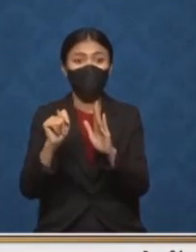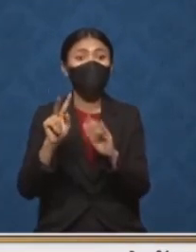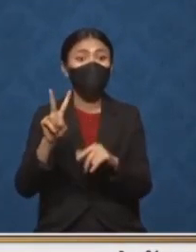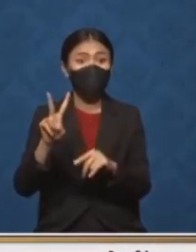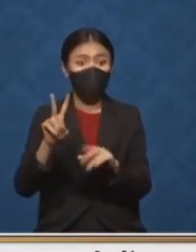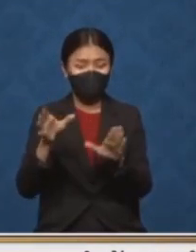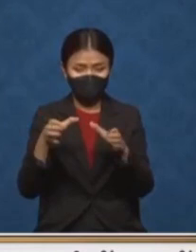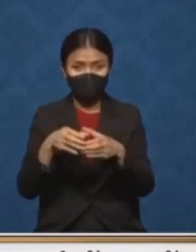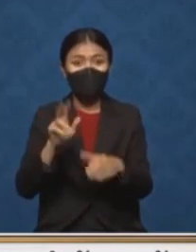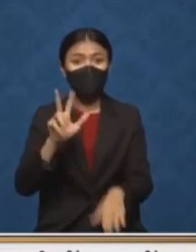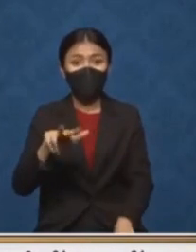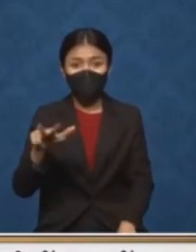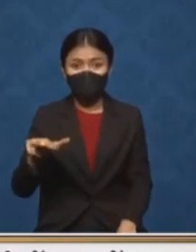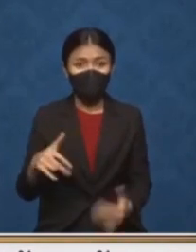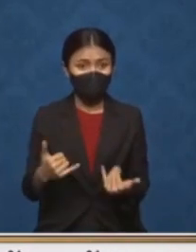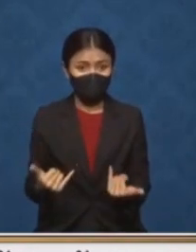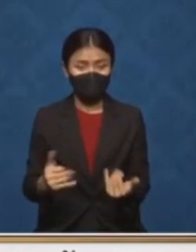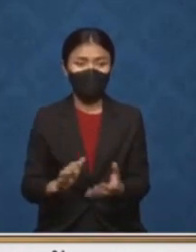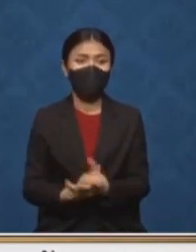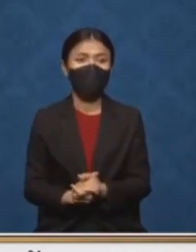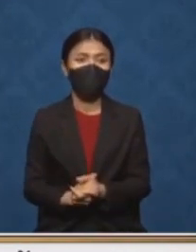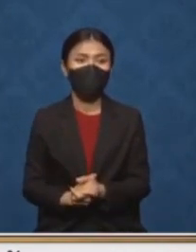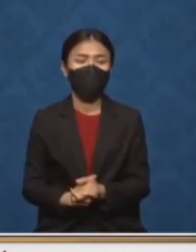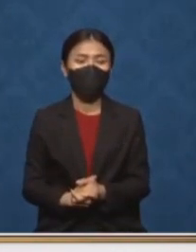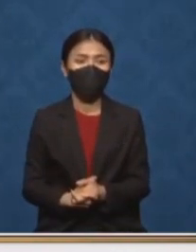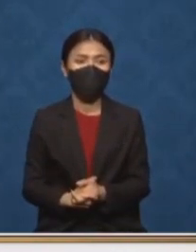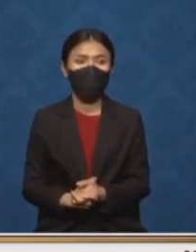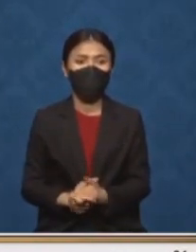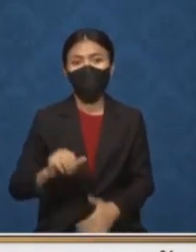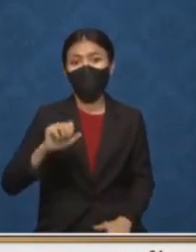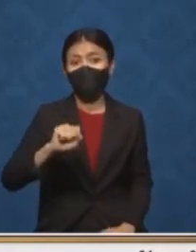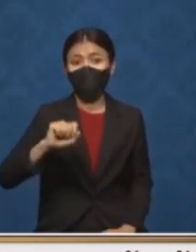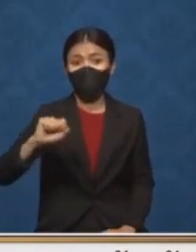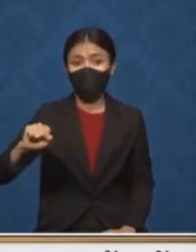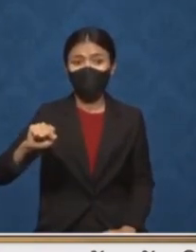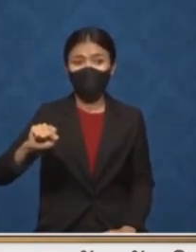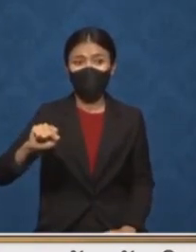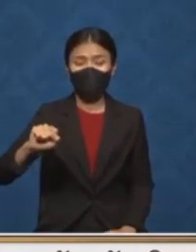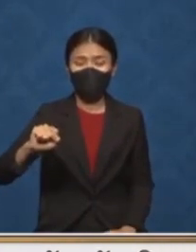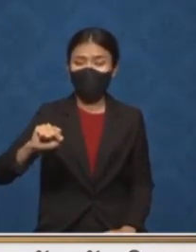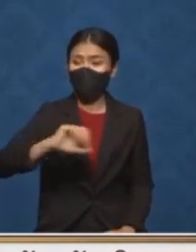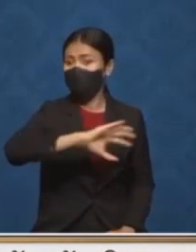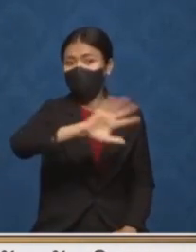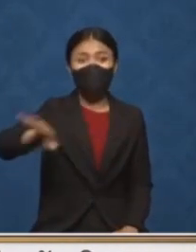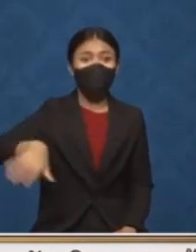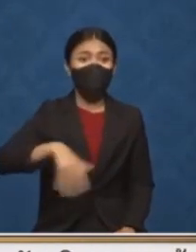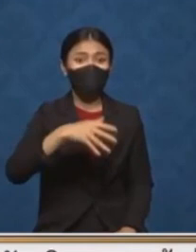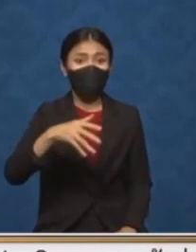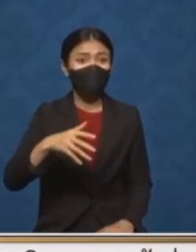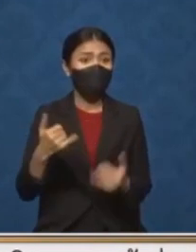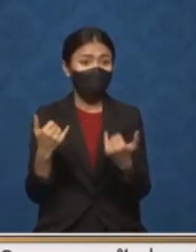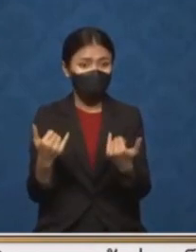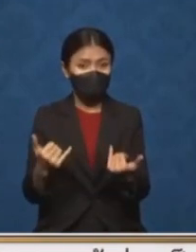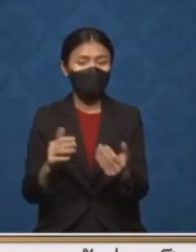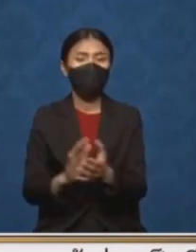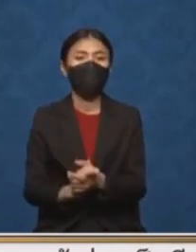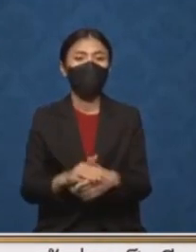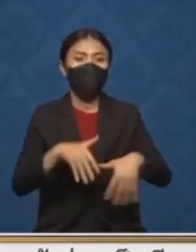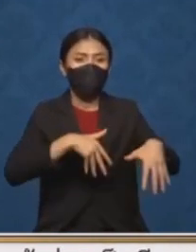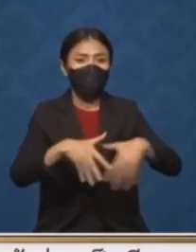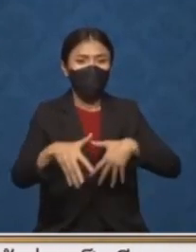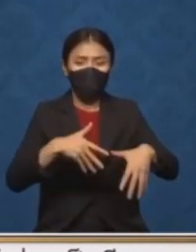ขณะสอมาชิสัภพูดแนในสัภายแห่งนี้ ได้รบการลองเรียน